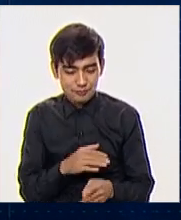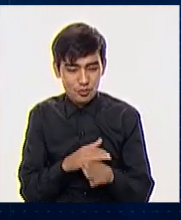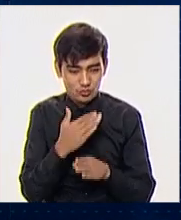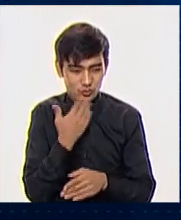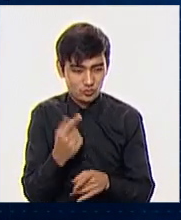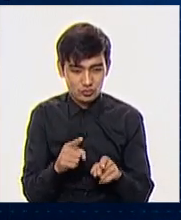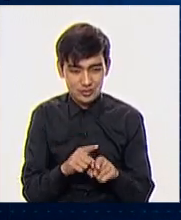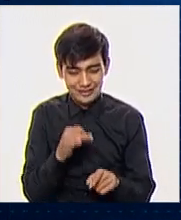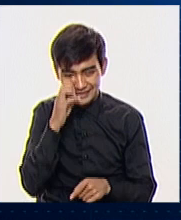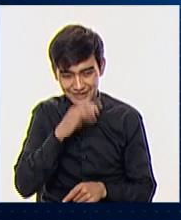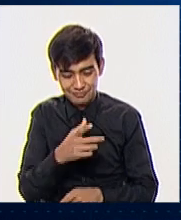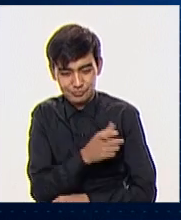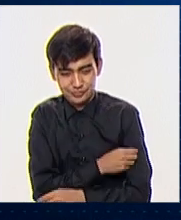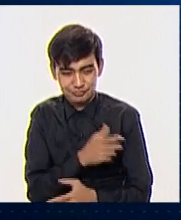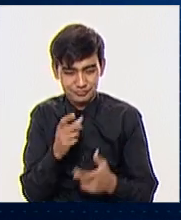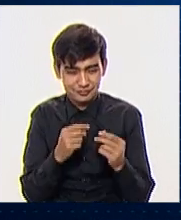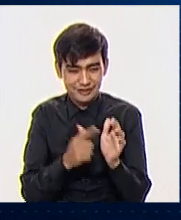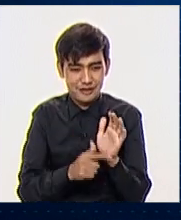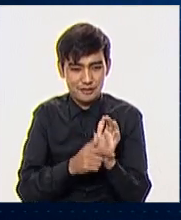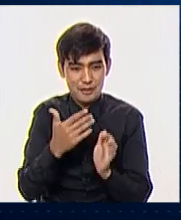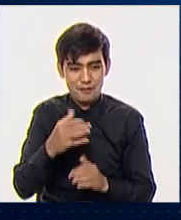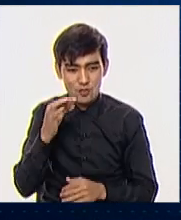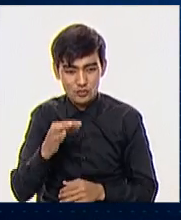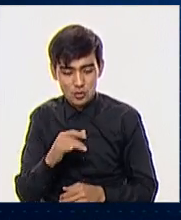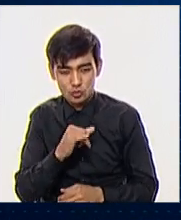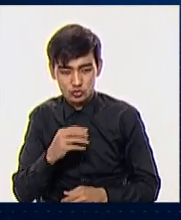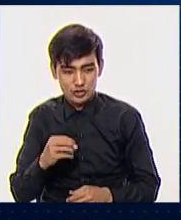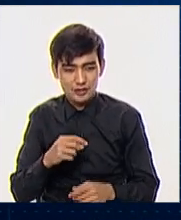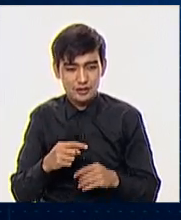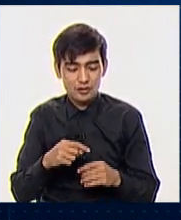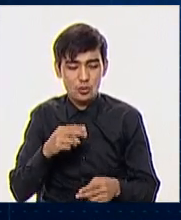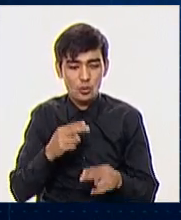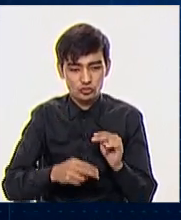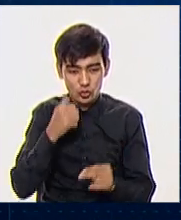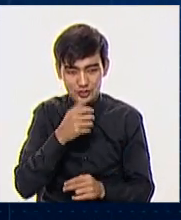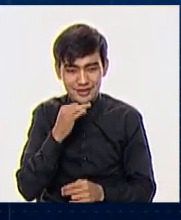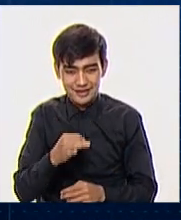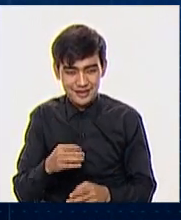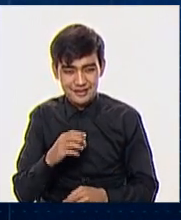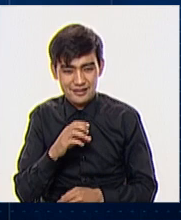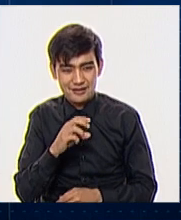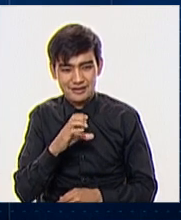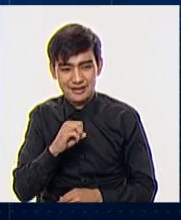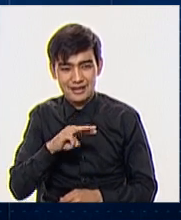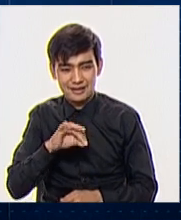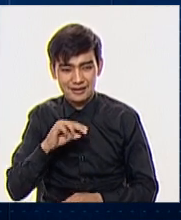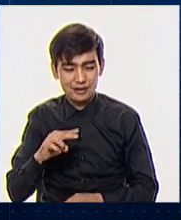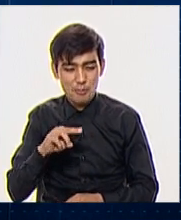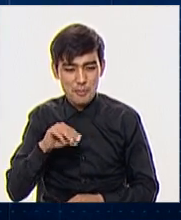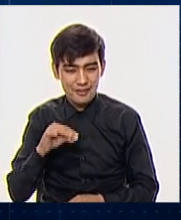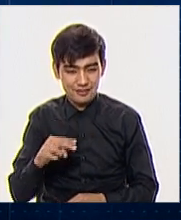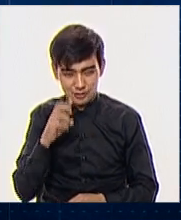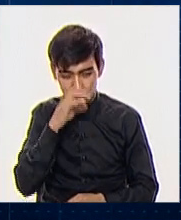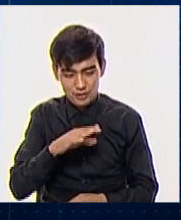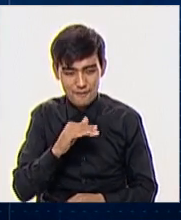такими темпами в стране успеют привить 75% населения уже к концу года. К тому же Си Цзиньпин пообещал предоставить препарат